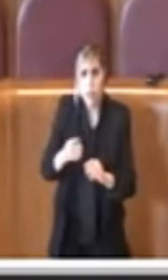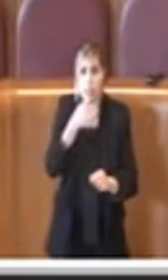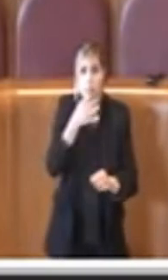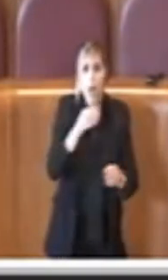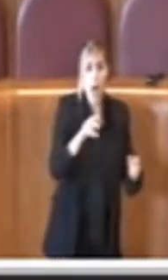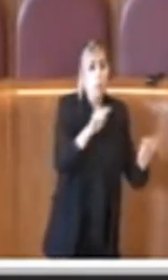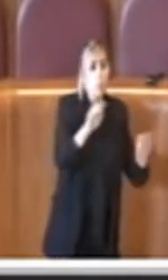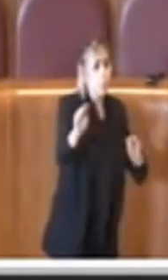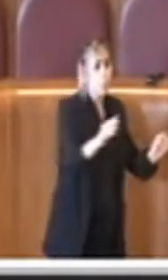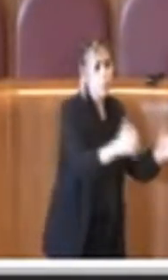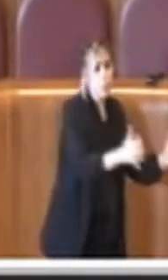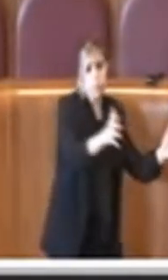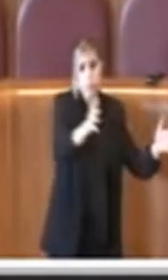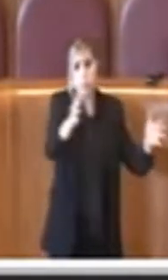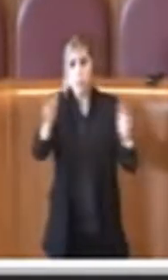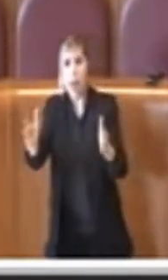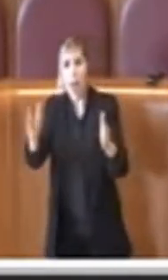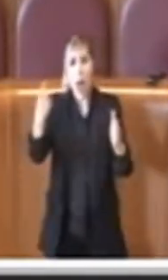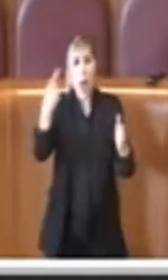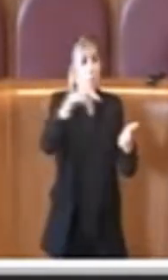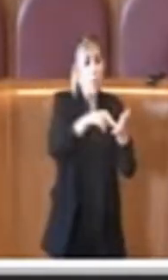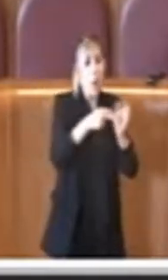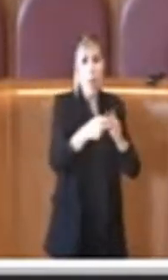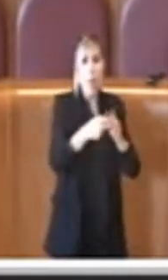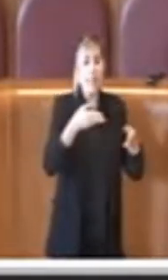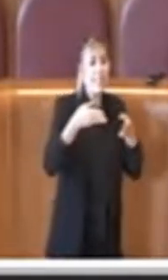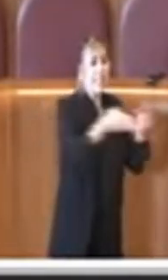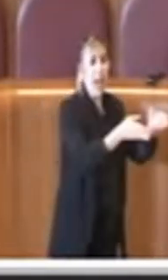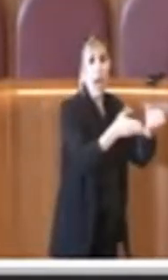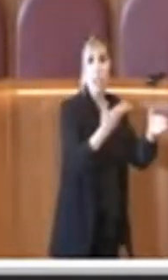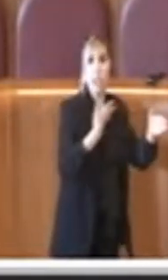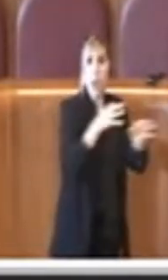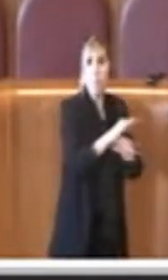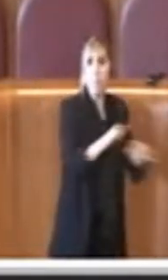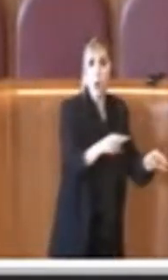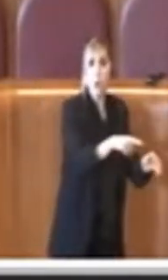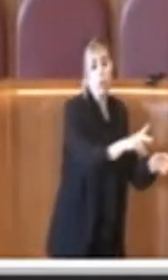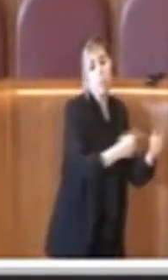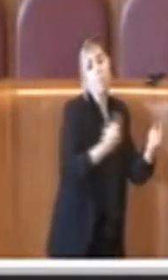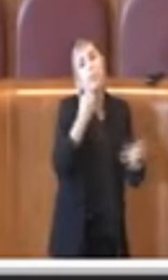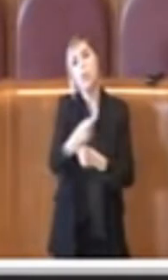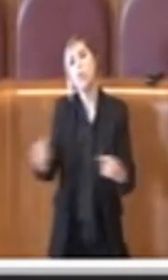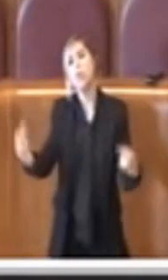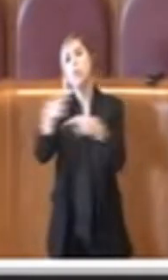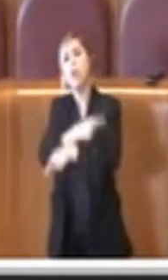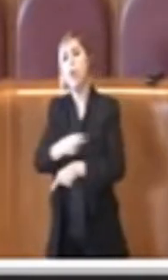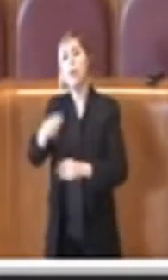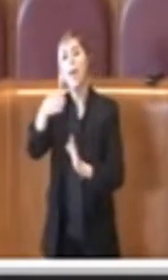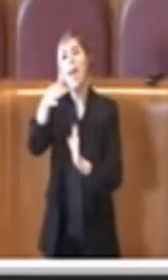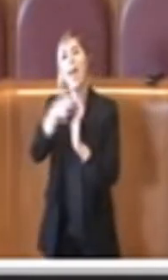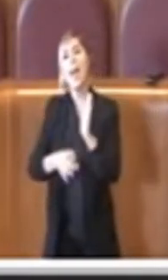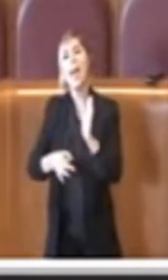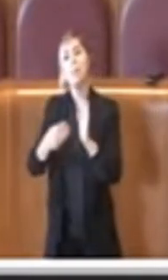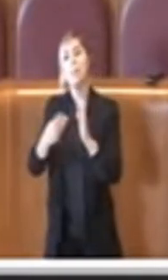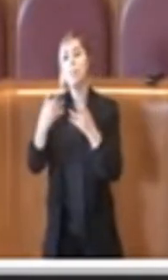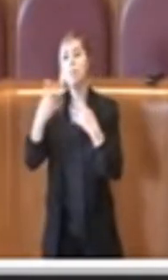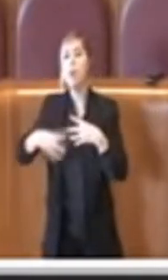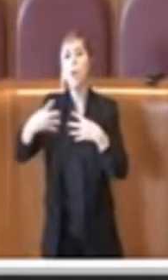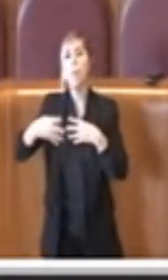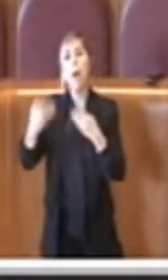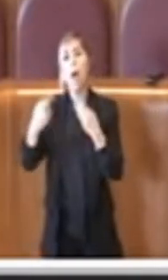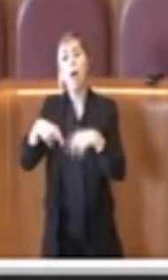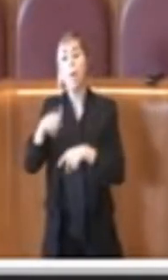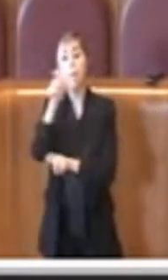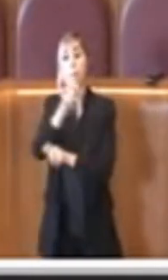parte dei problemi che stanno nelle strade ad una situazione di irregolarità perché delle